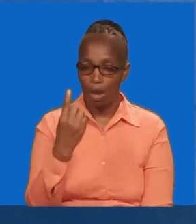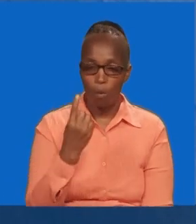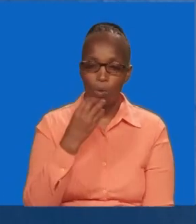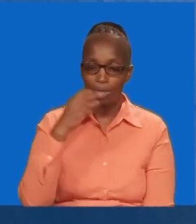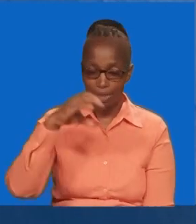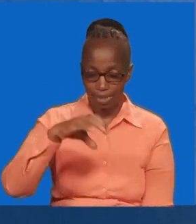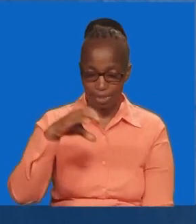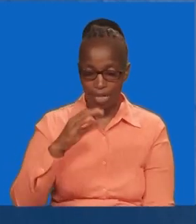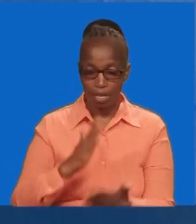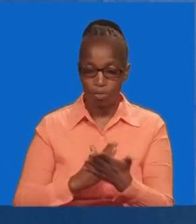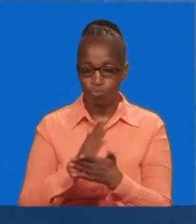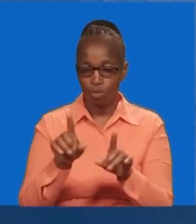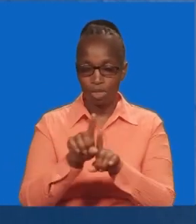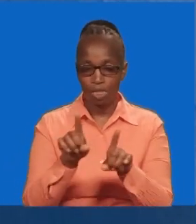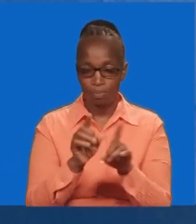pia tumepokea